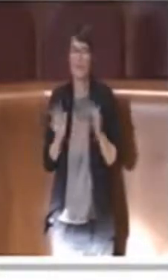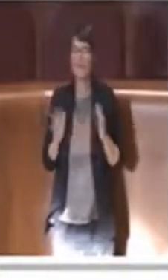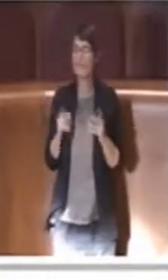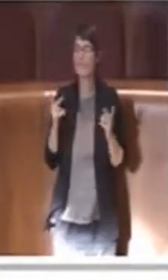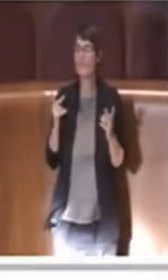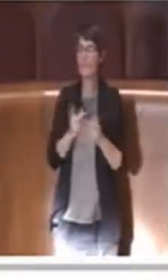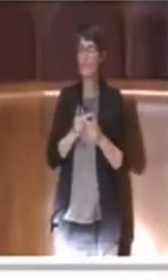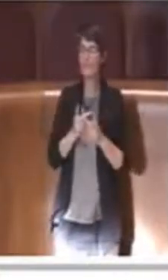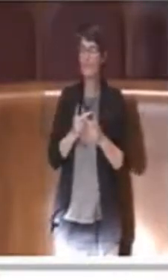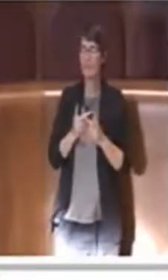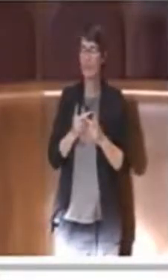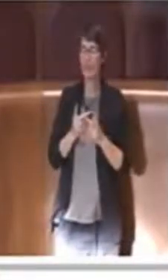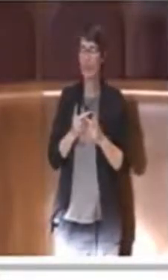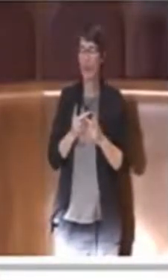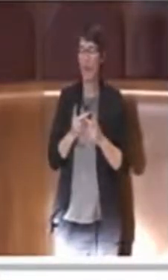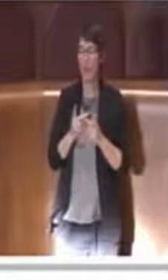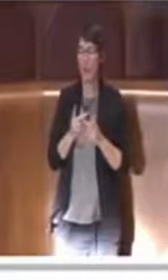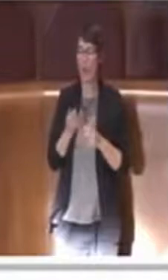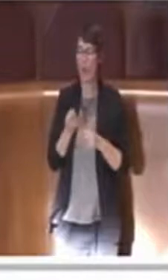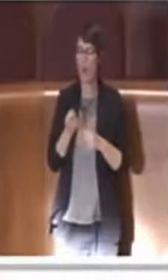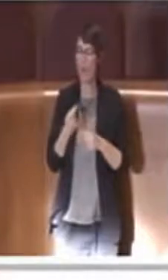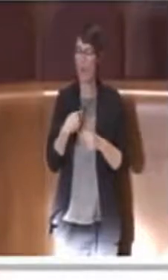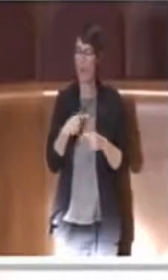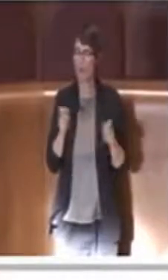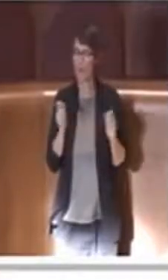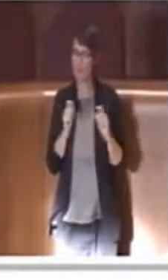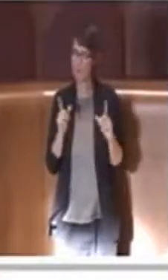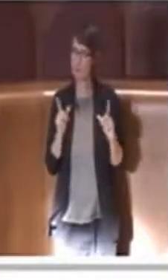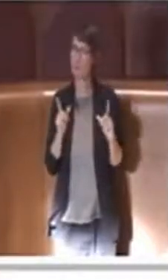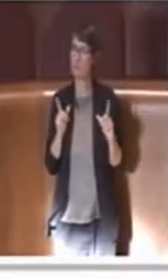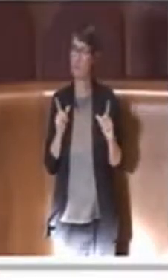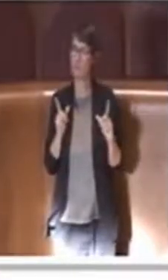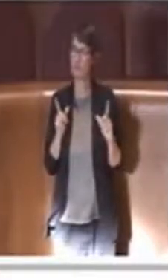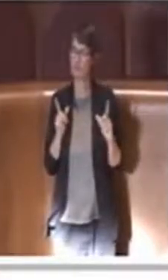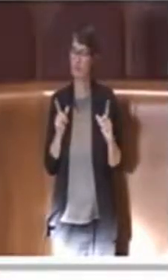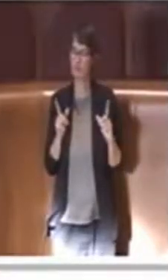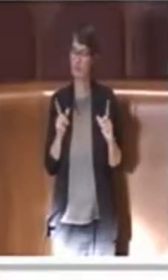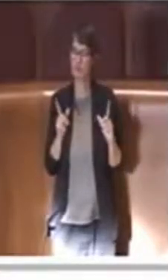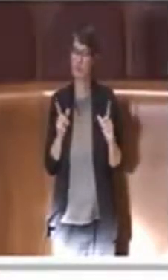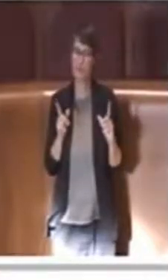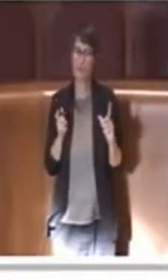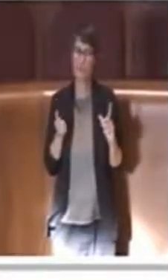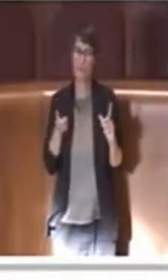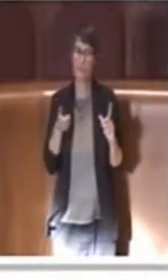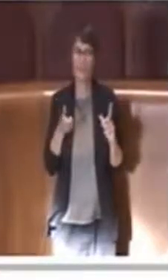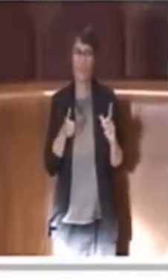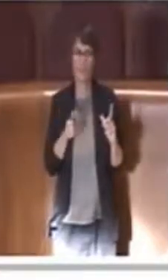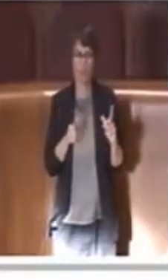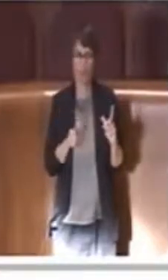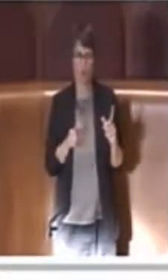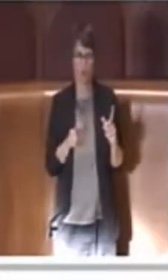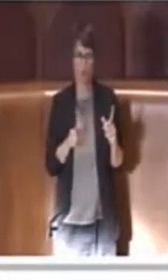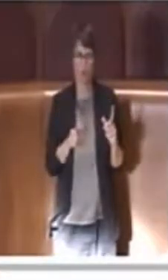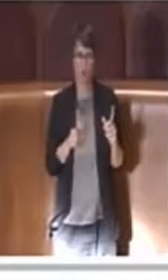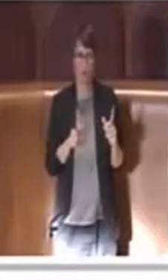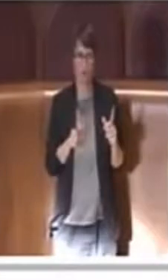veramente non lo so, rimango un po' basita perché a prescindere dal fatto che sia più o